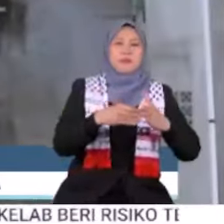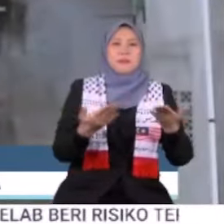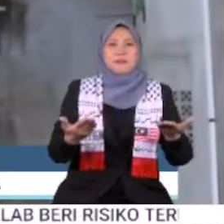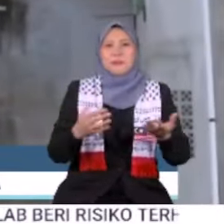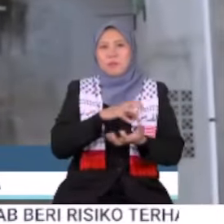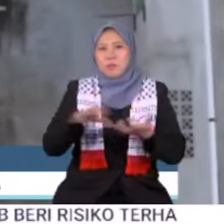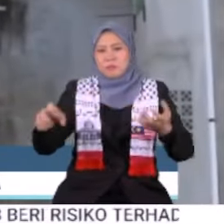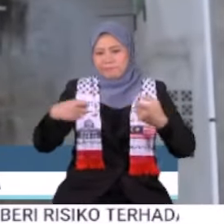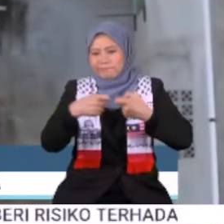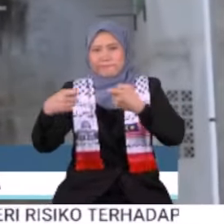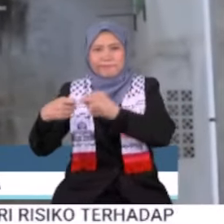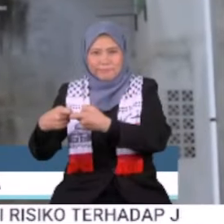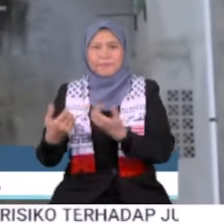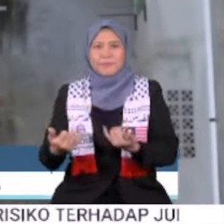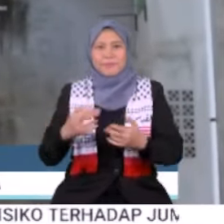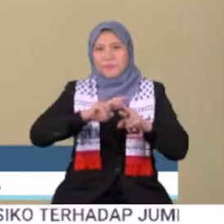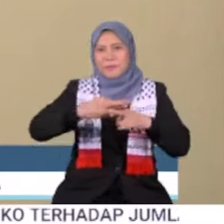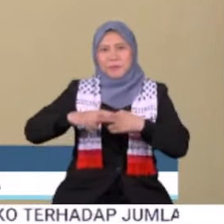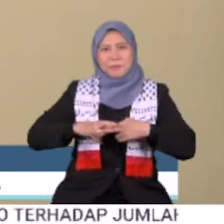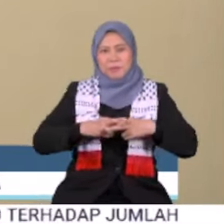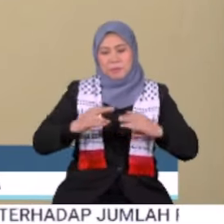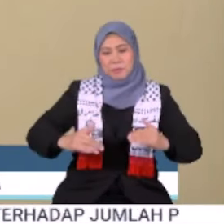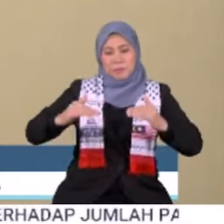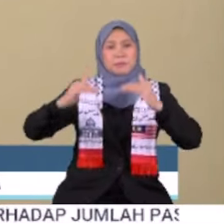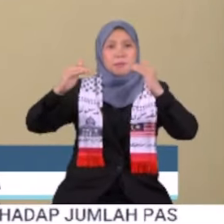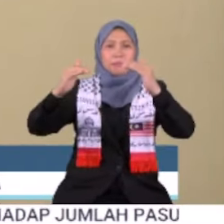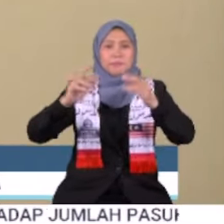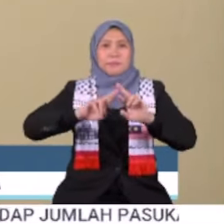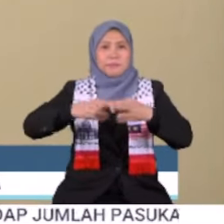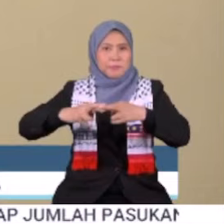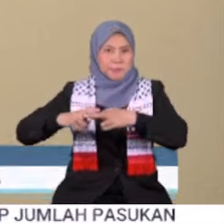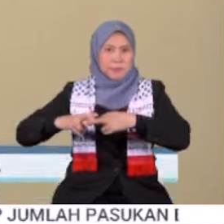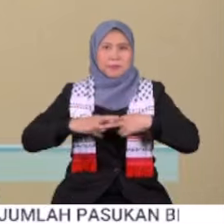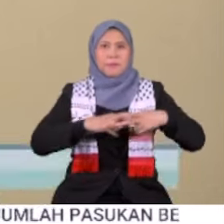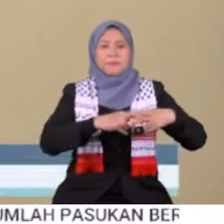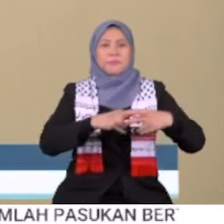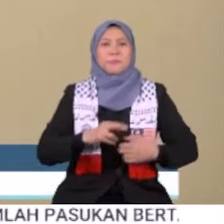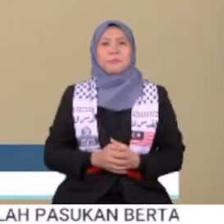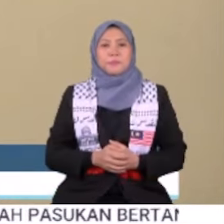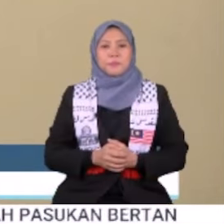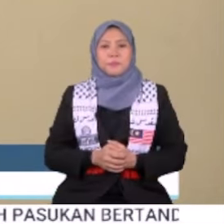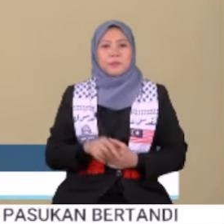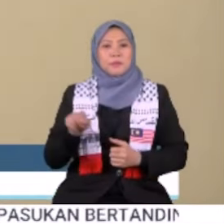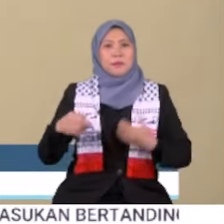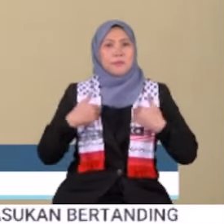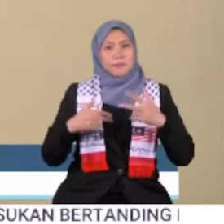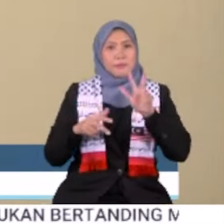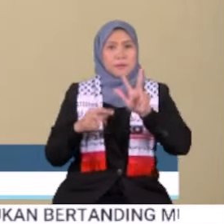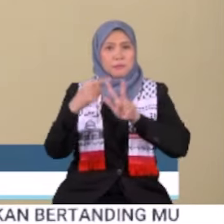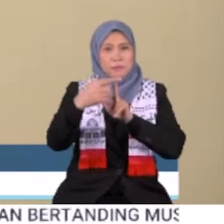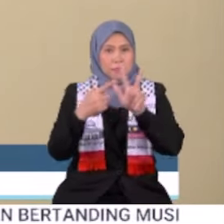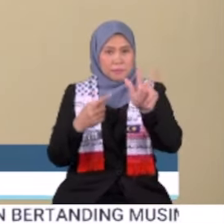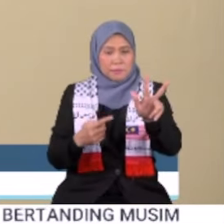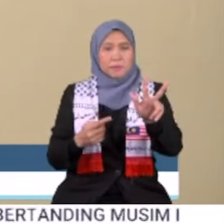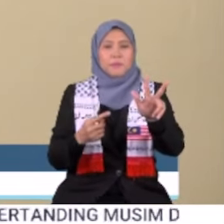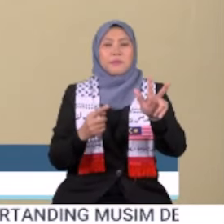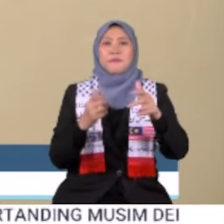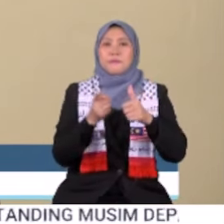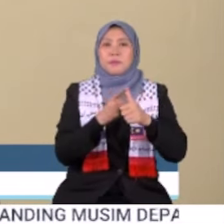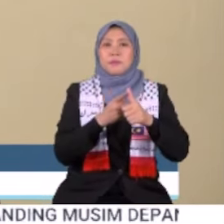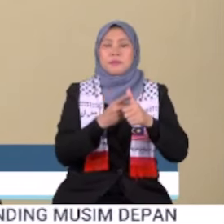dibaik pulih secara berperingkat. Secara umumnya, senggaraan ini merangkumi tiga konsep utama. Yang pertama,